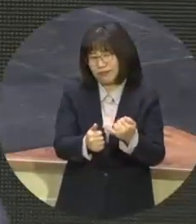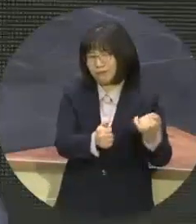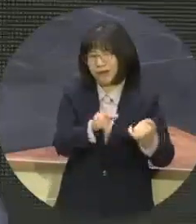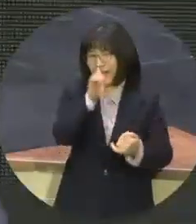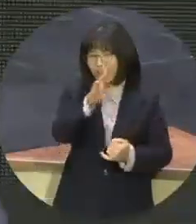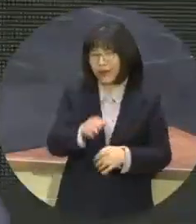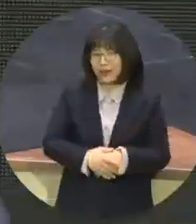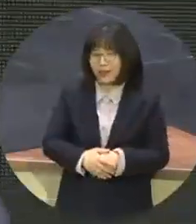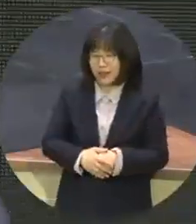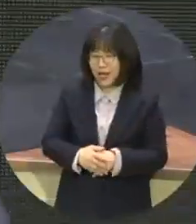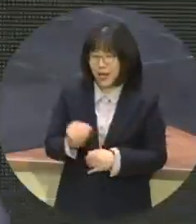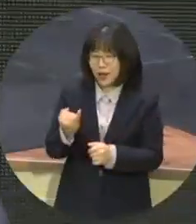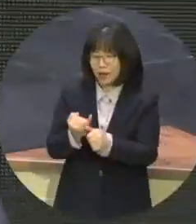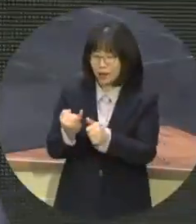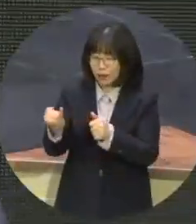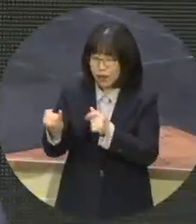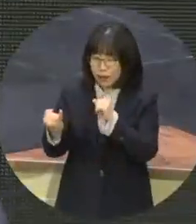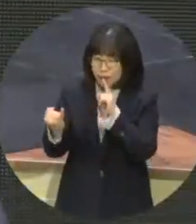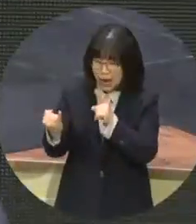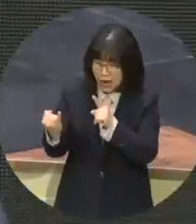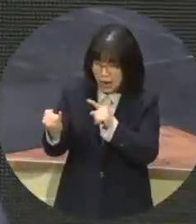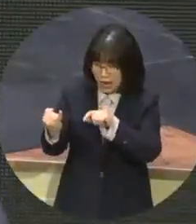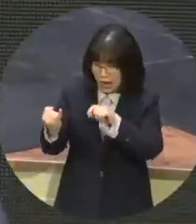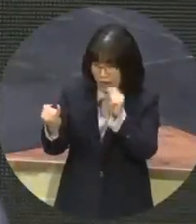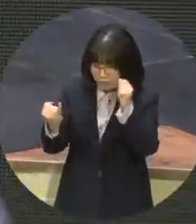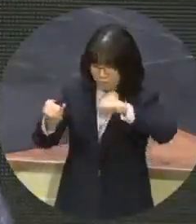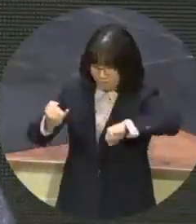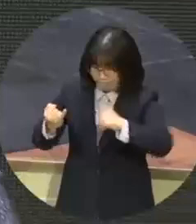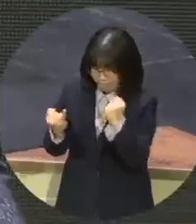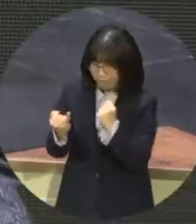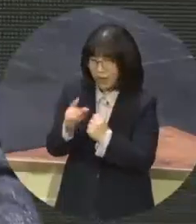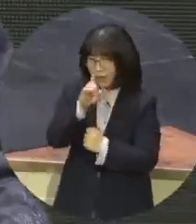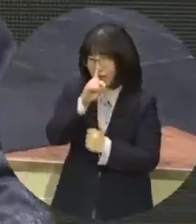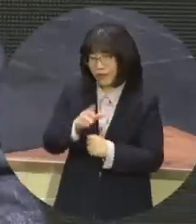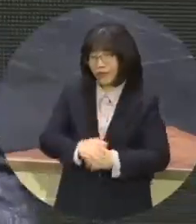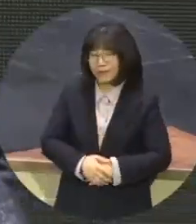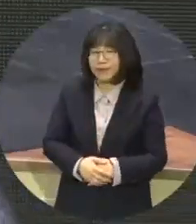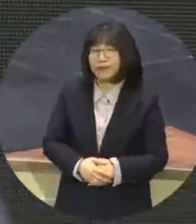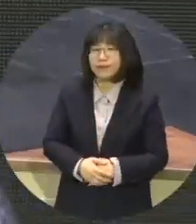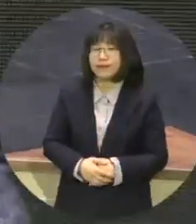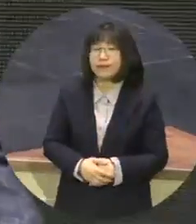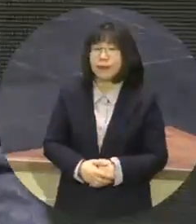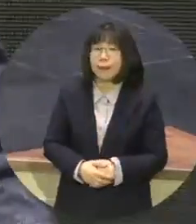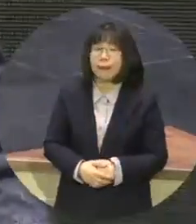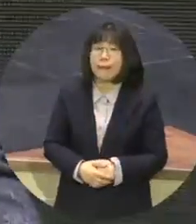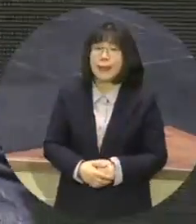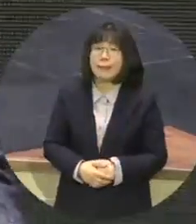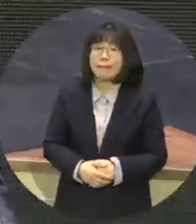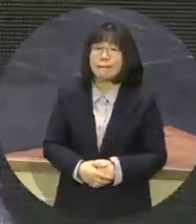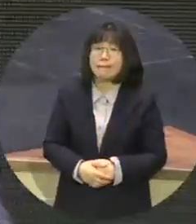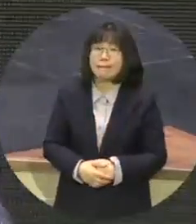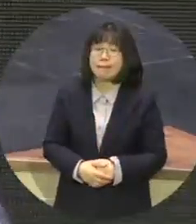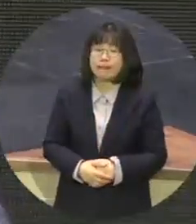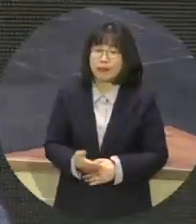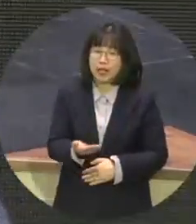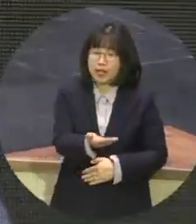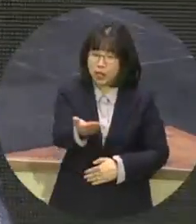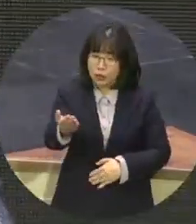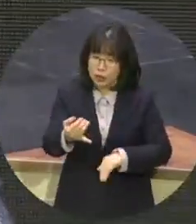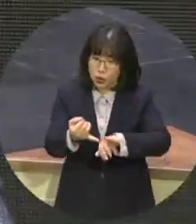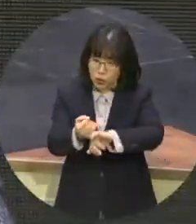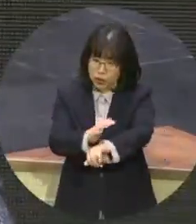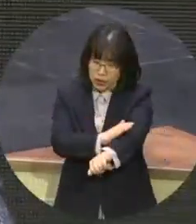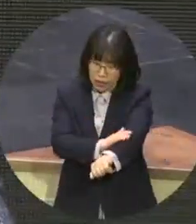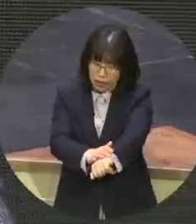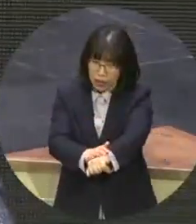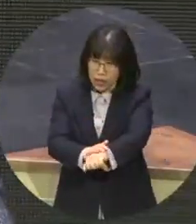척해서 그렇지 다 압니다. 얘를 뭘 알아요 교도란 꼴을. 그러니까 여러분이요 좋은 거는 또